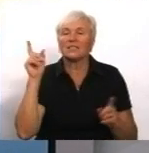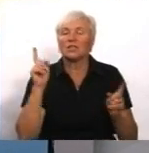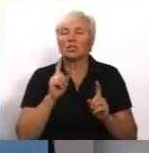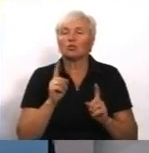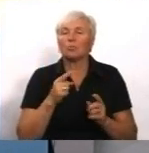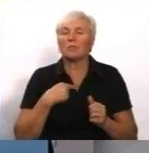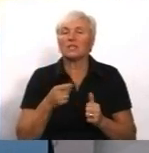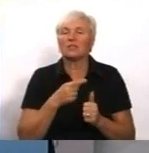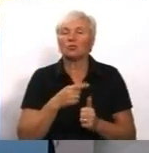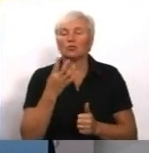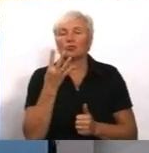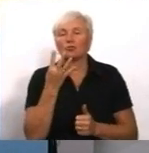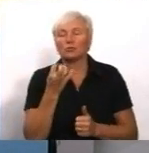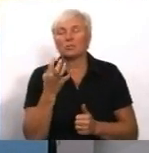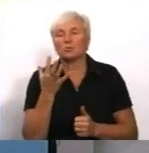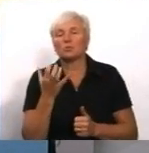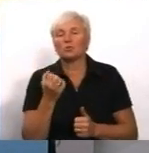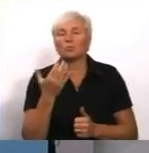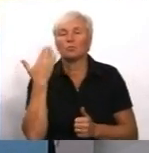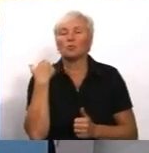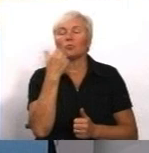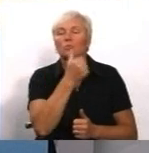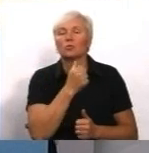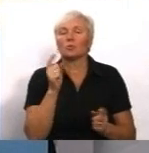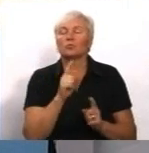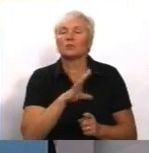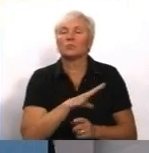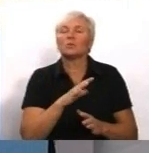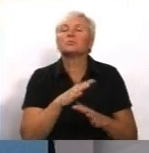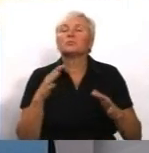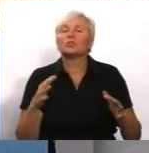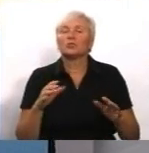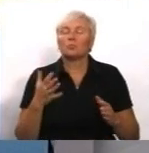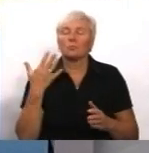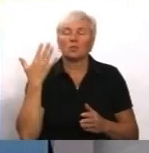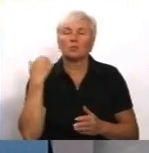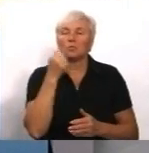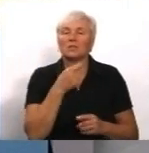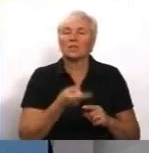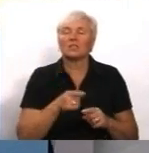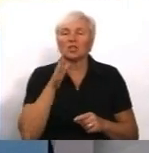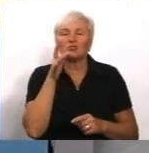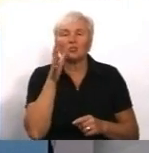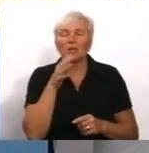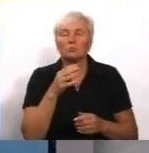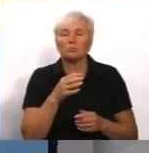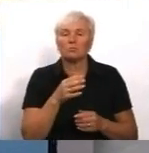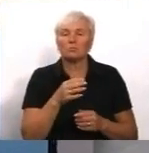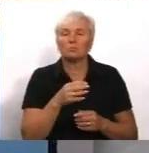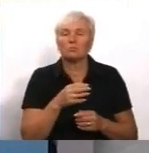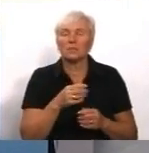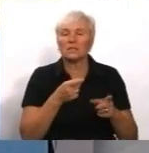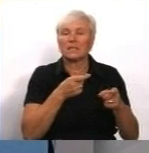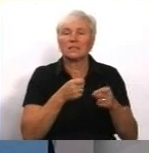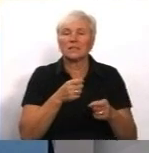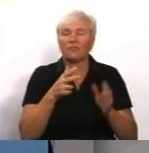там 400-500, в минулому році, що в нас було більше? В минулому році на цей час ми дослідили 800 лисів.